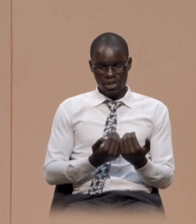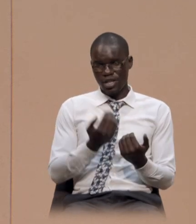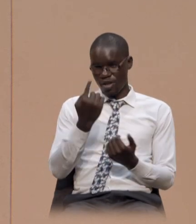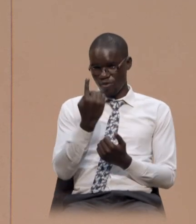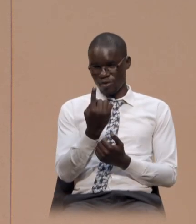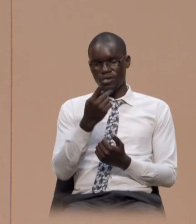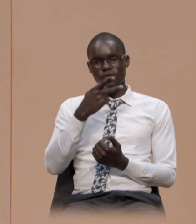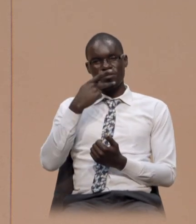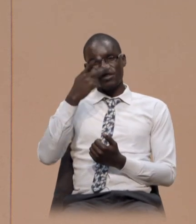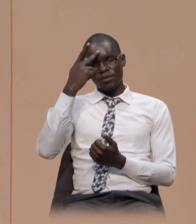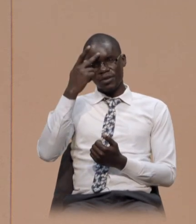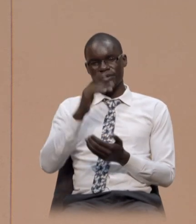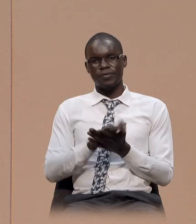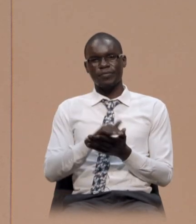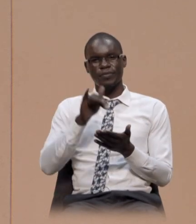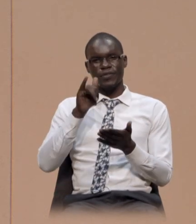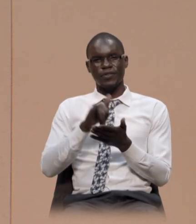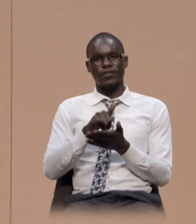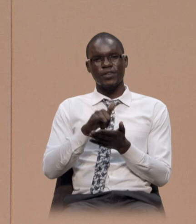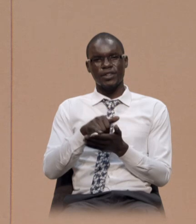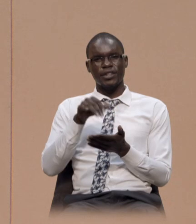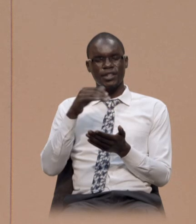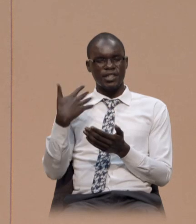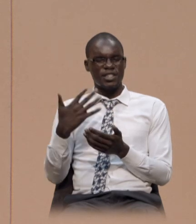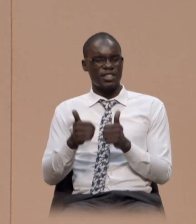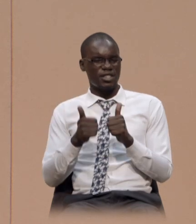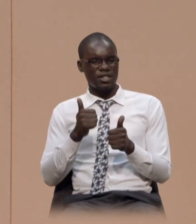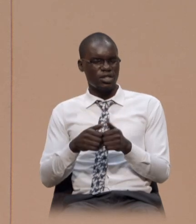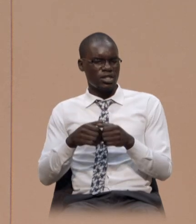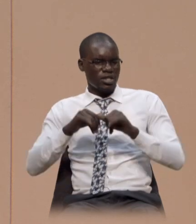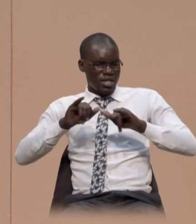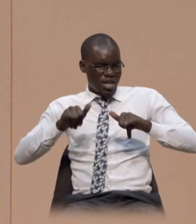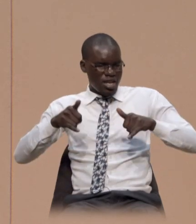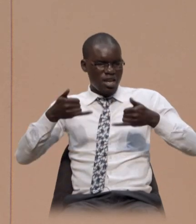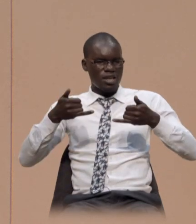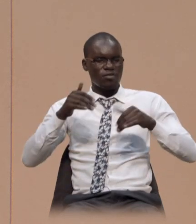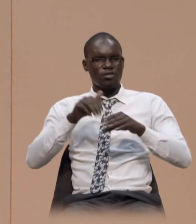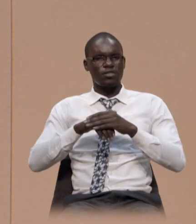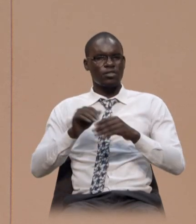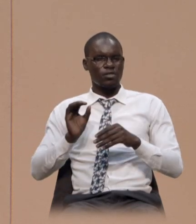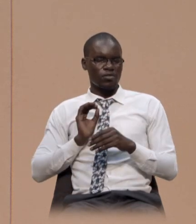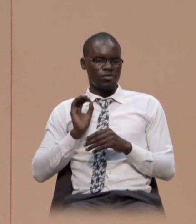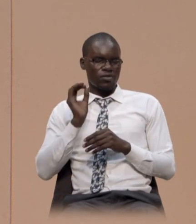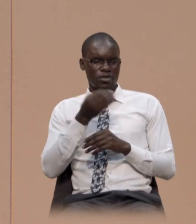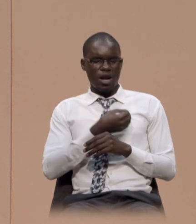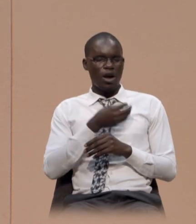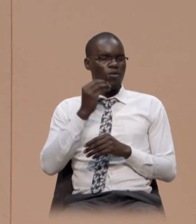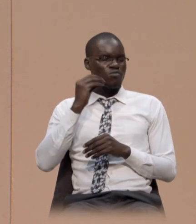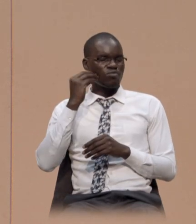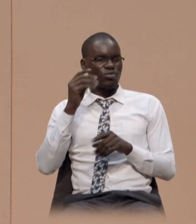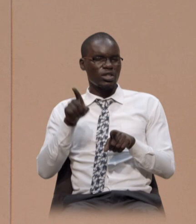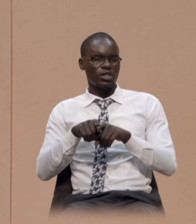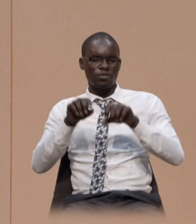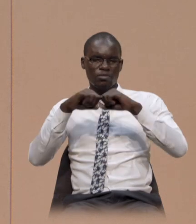Na hilo ni jambo ambalo si kitu ambayo ni ngeni sana katika vijiji vyetu na katika jamii,